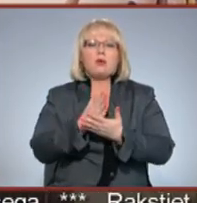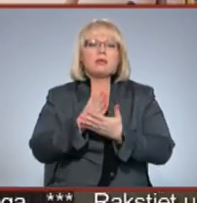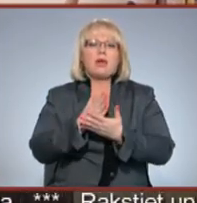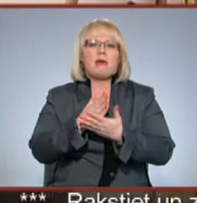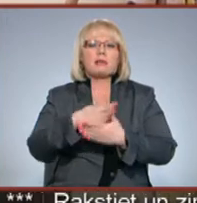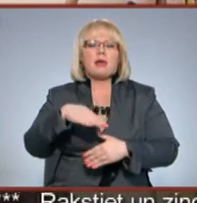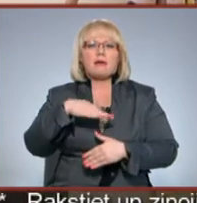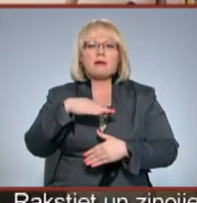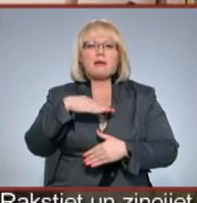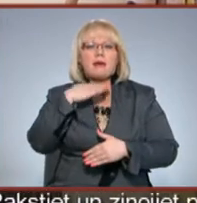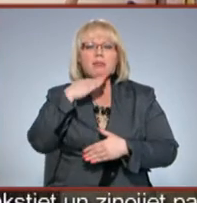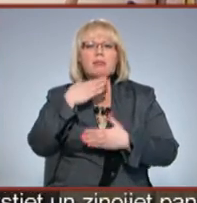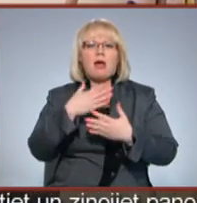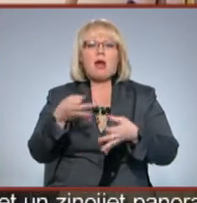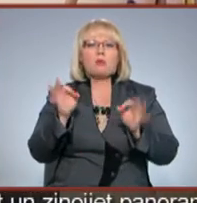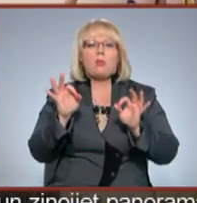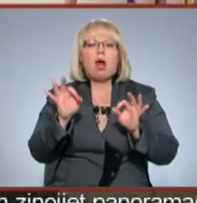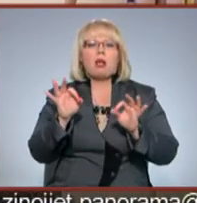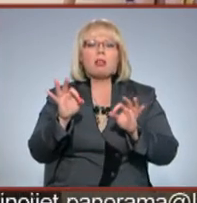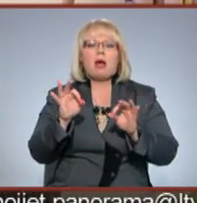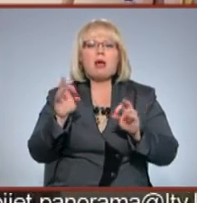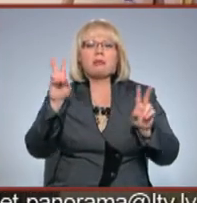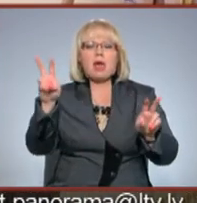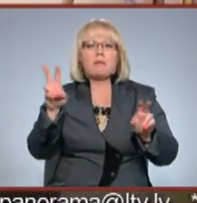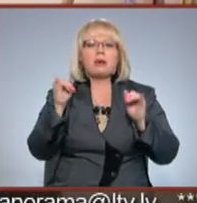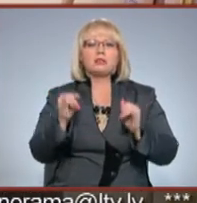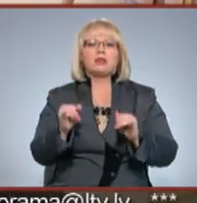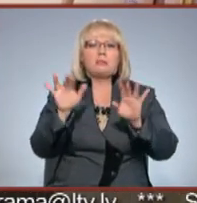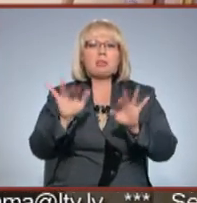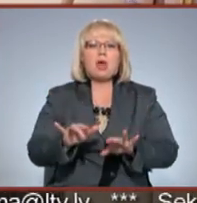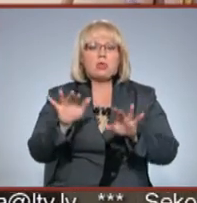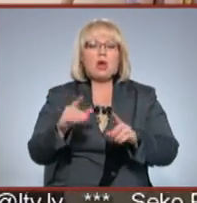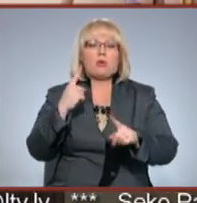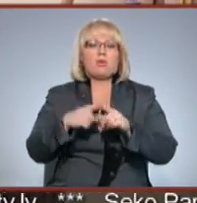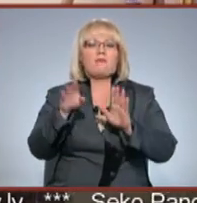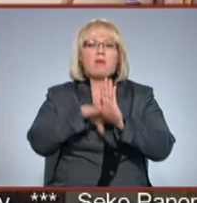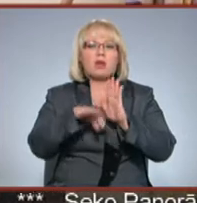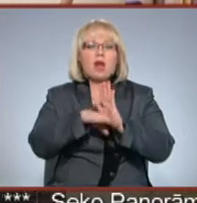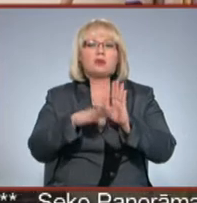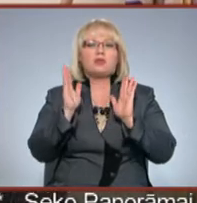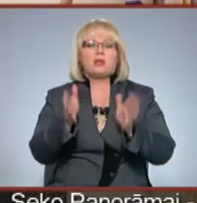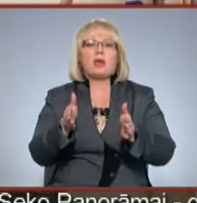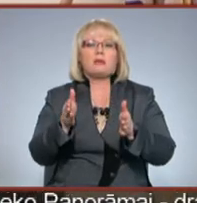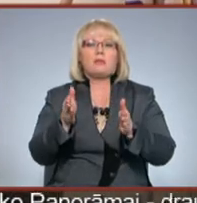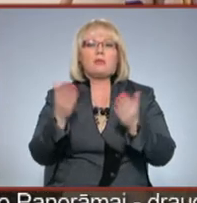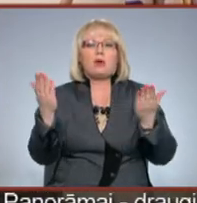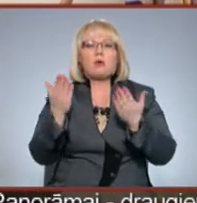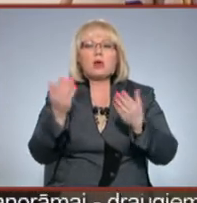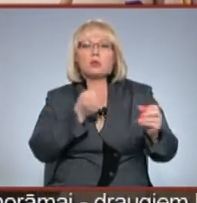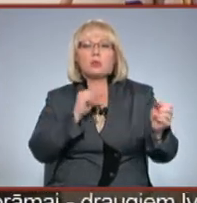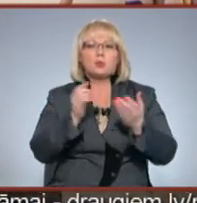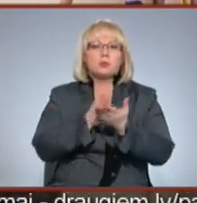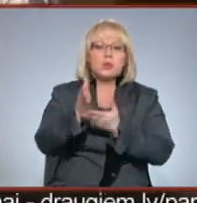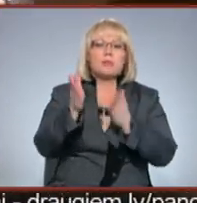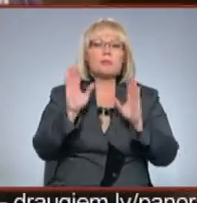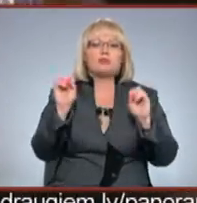gana aktuālā tēma, kā sēdēšana pie datora un teiksim, vienkārši, lai būtu kaut kādas kustības un tiktu